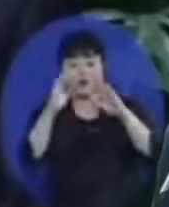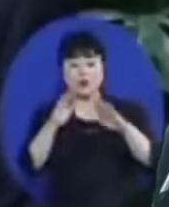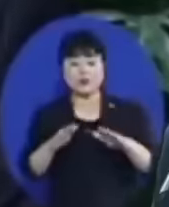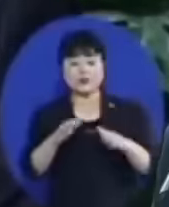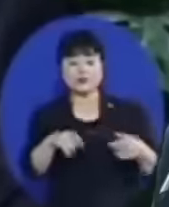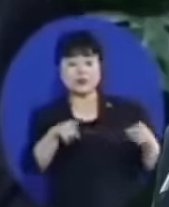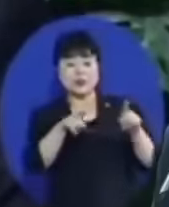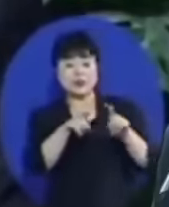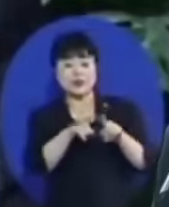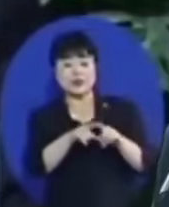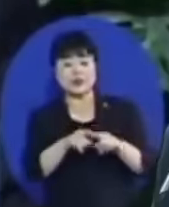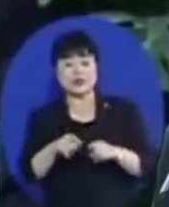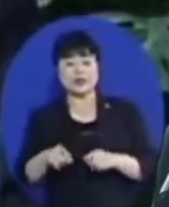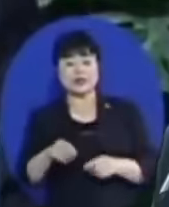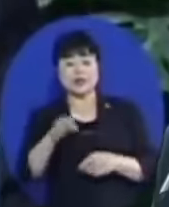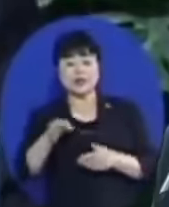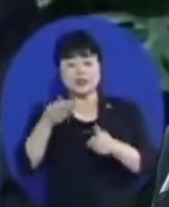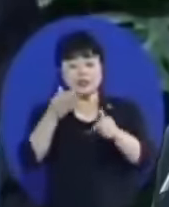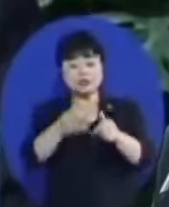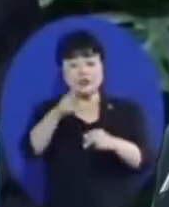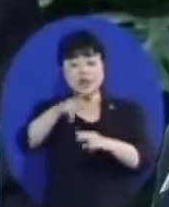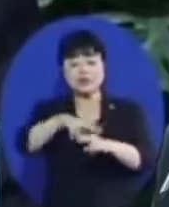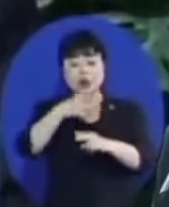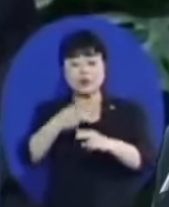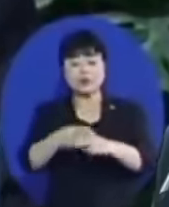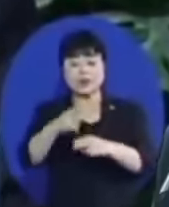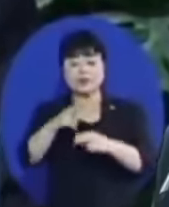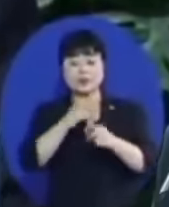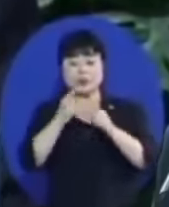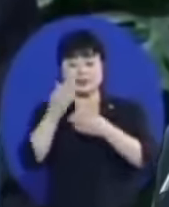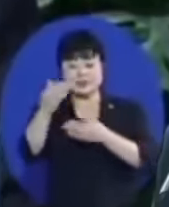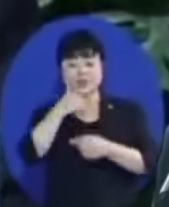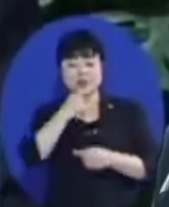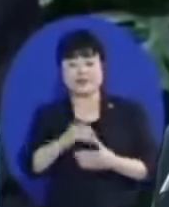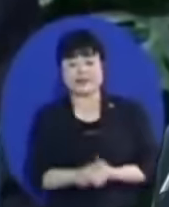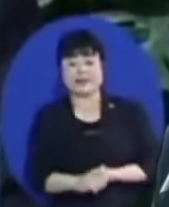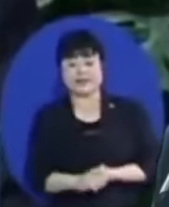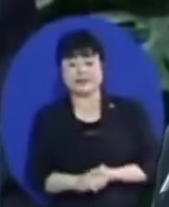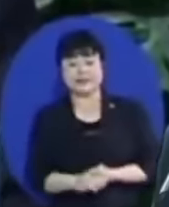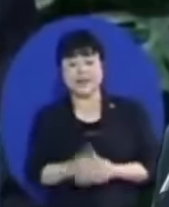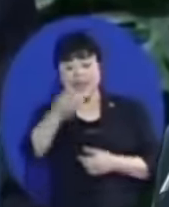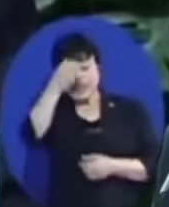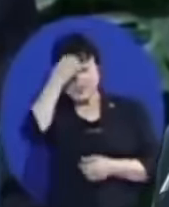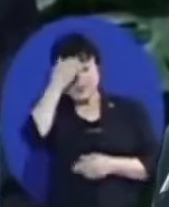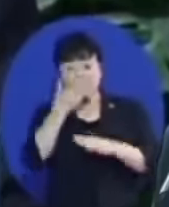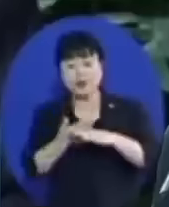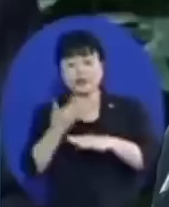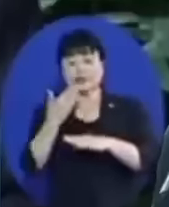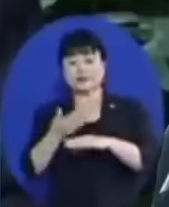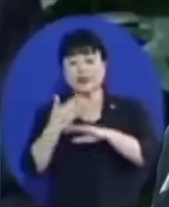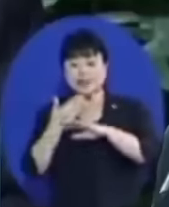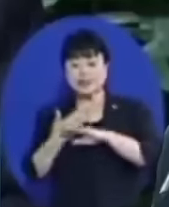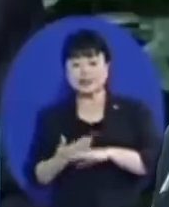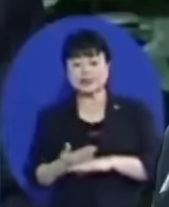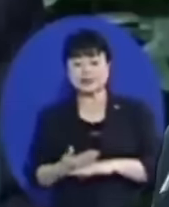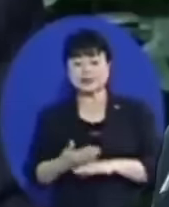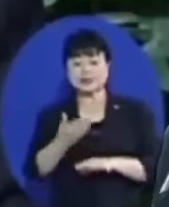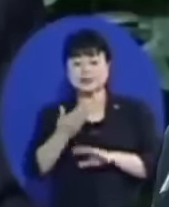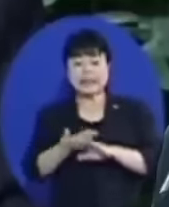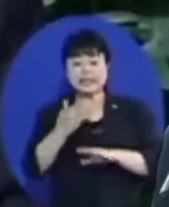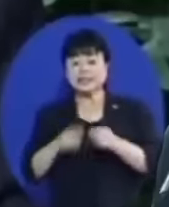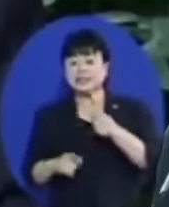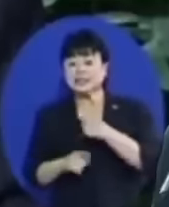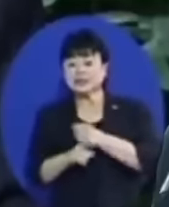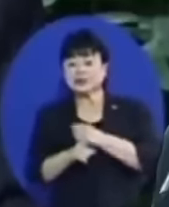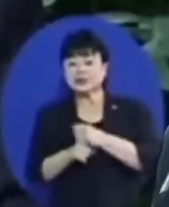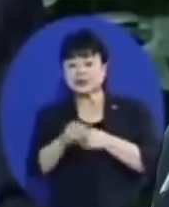오늘 저는 임금과 선물이라는 제목으로 말씀을 나누겠습니다. 기독교가 다른 종교와 특별히 차별된 점이